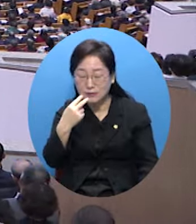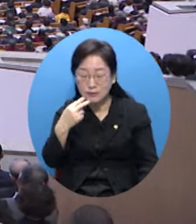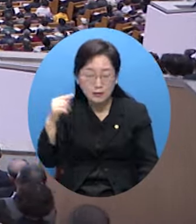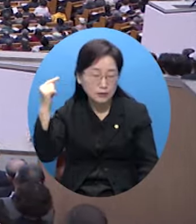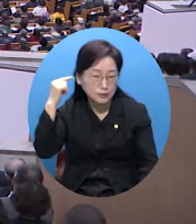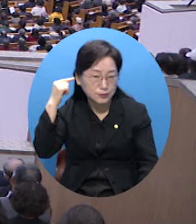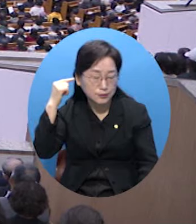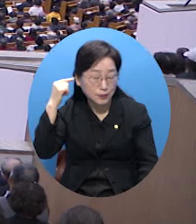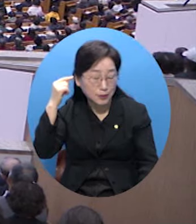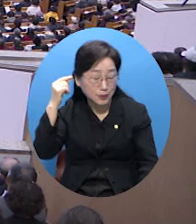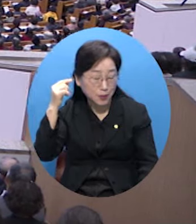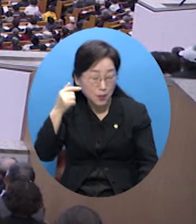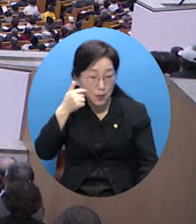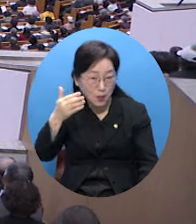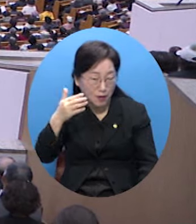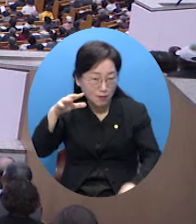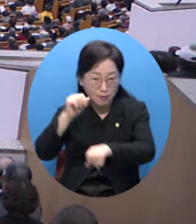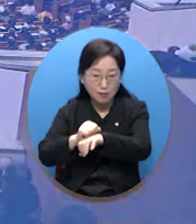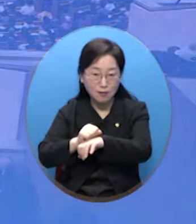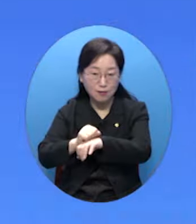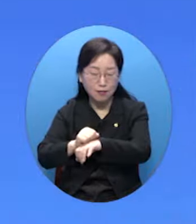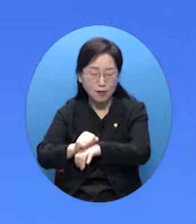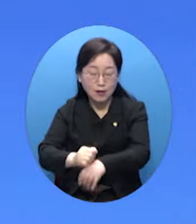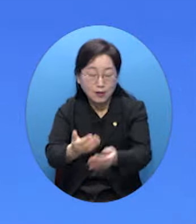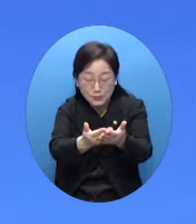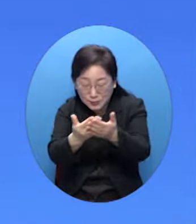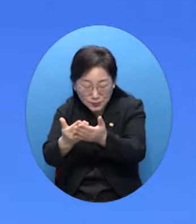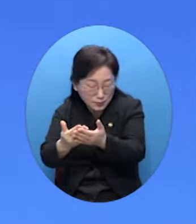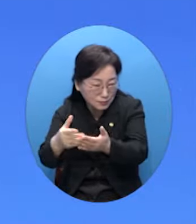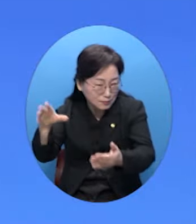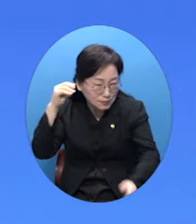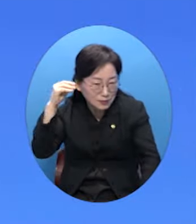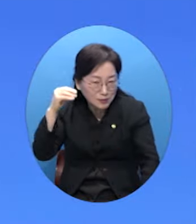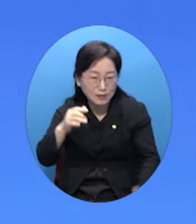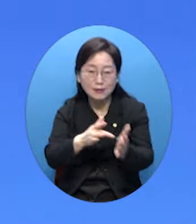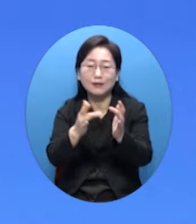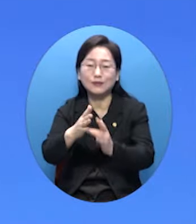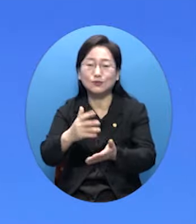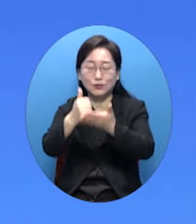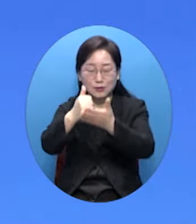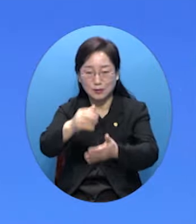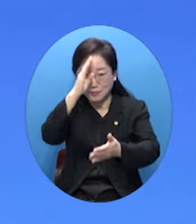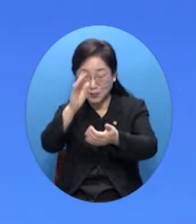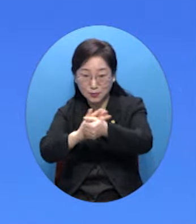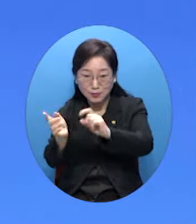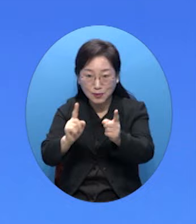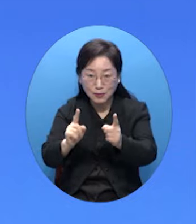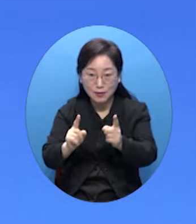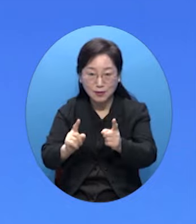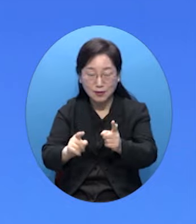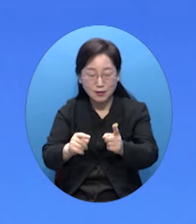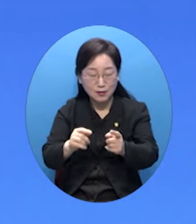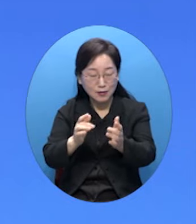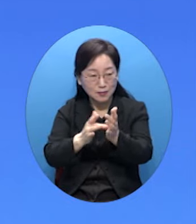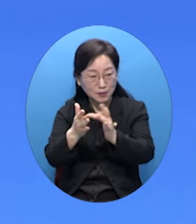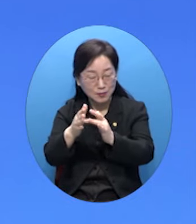듣는 귀가 굉장히 박습니다. 늘 동역을 하면서 듣는데 아, 예수라는 분이 병을 고친다. 예수라는 분이 병을